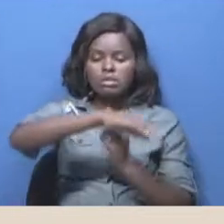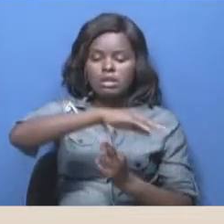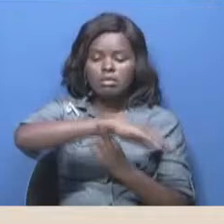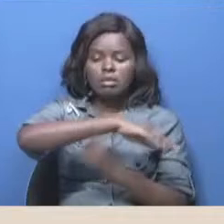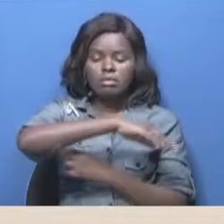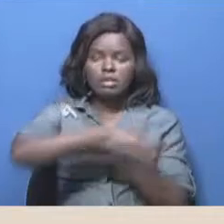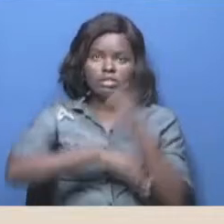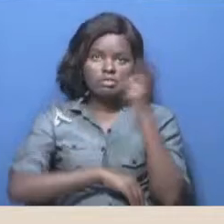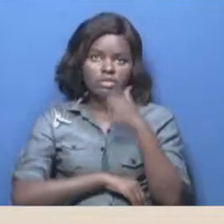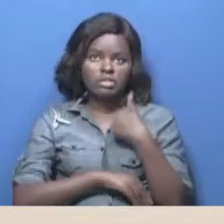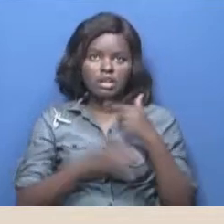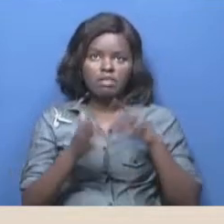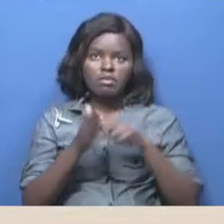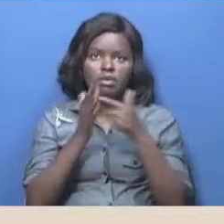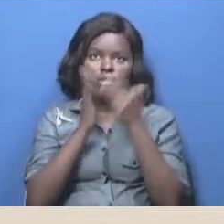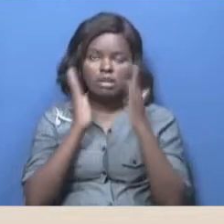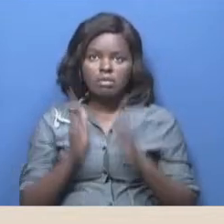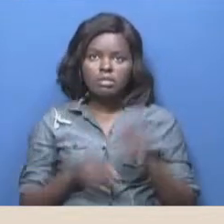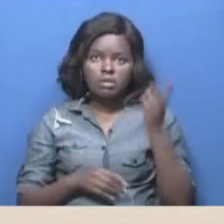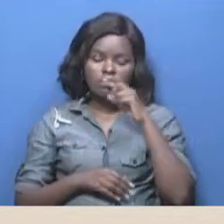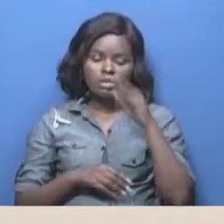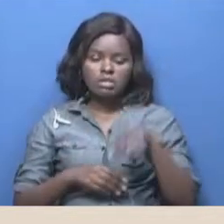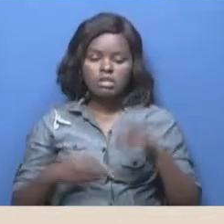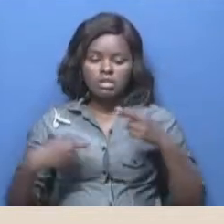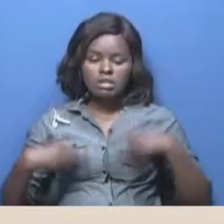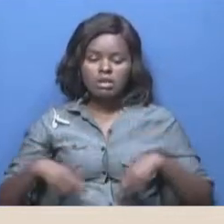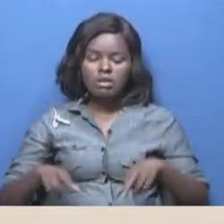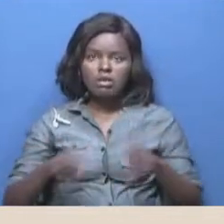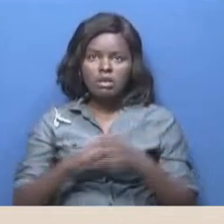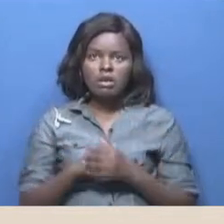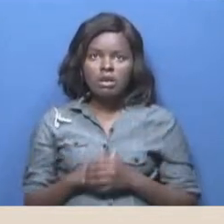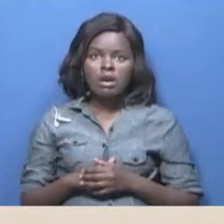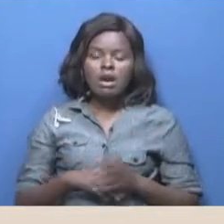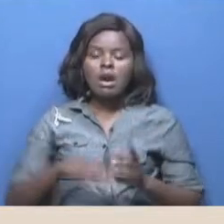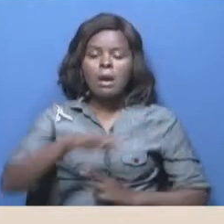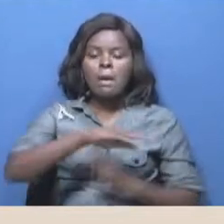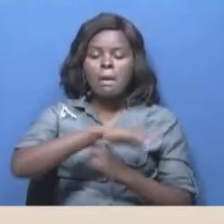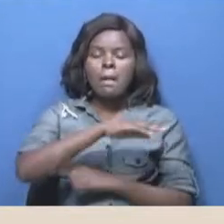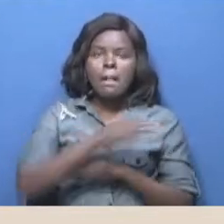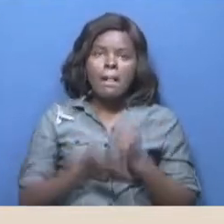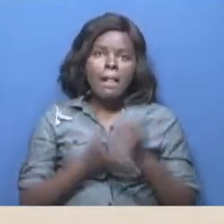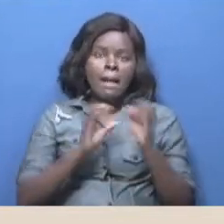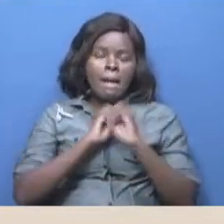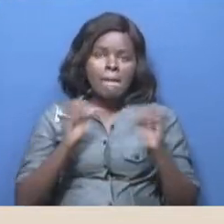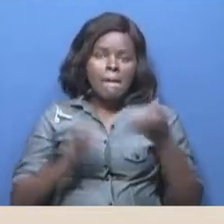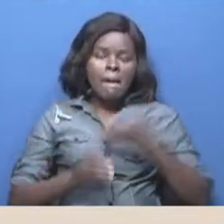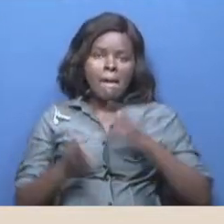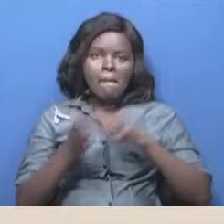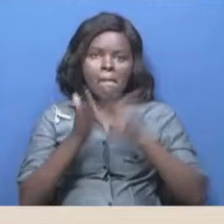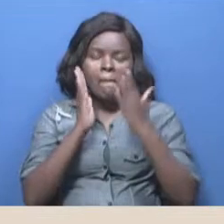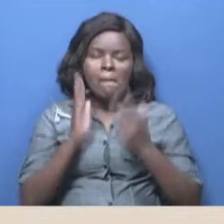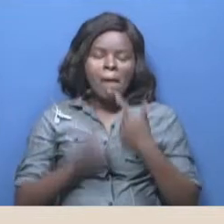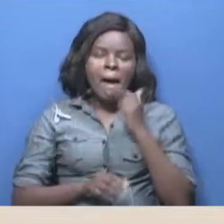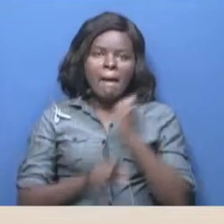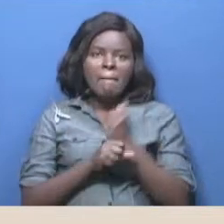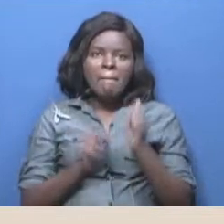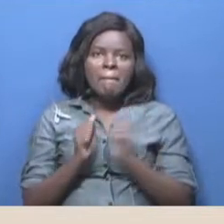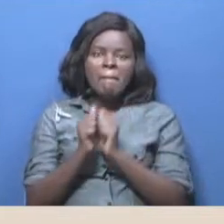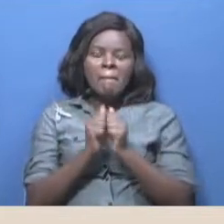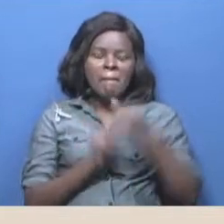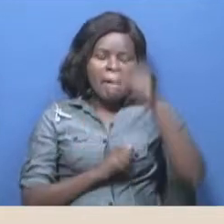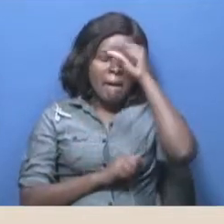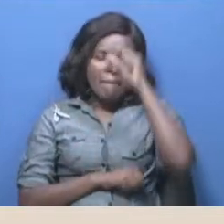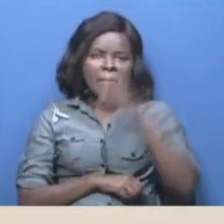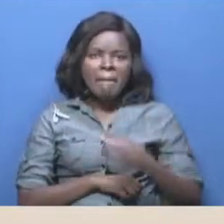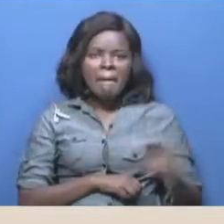hii contractor kuwe aja malisa hii barabara bado daraja itakuwa kutusaidia. Mwene kandarathi ni eranĩire kurutithania wira na thirikari